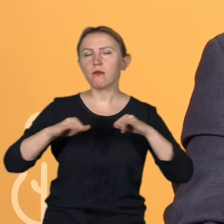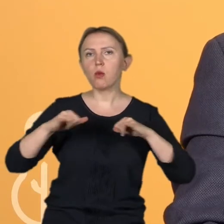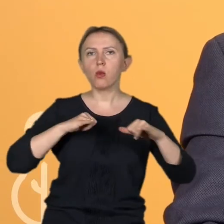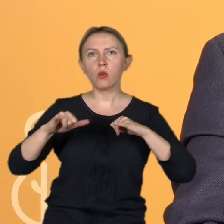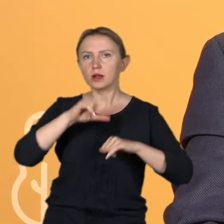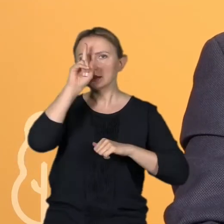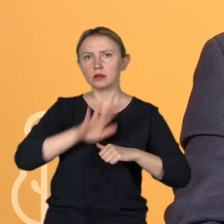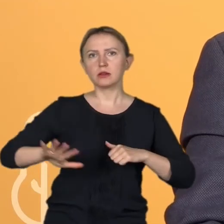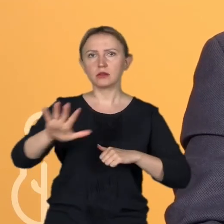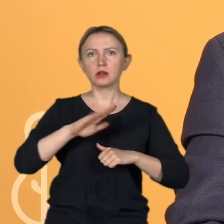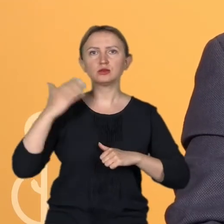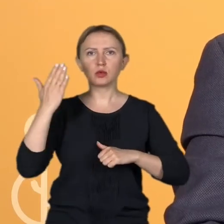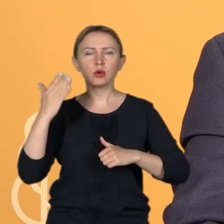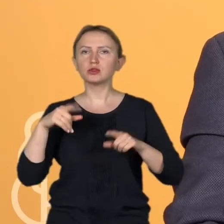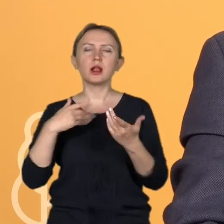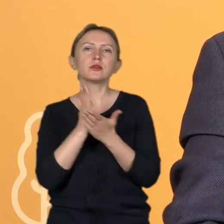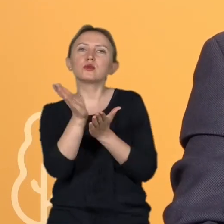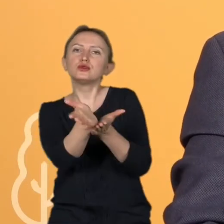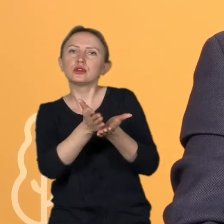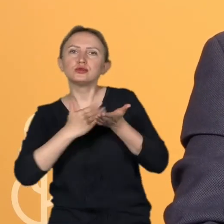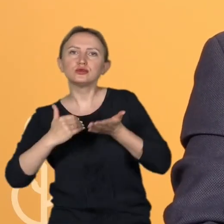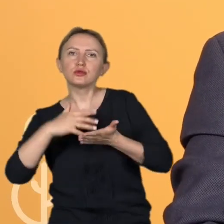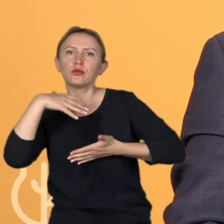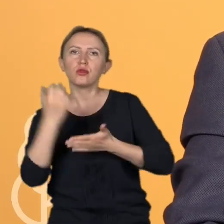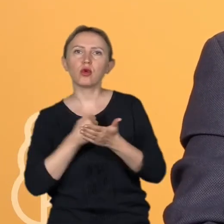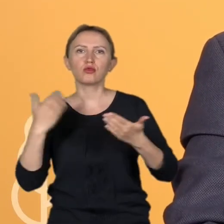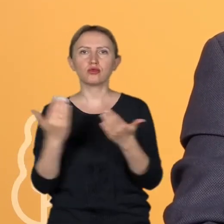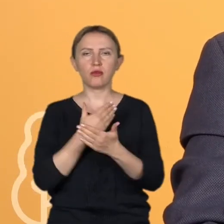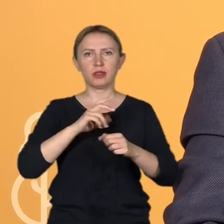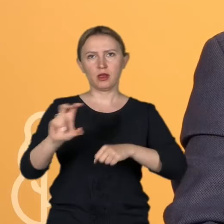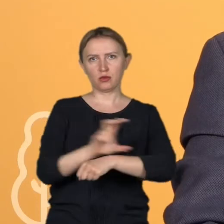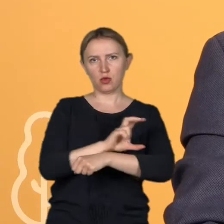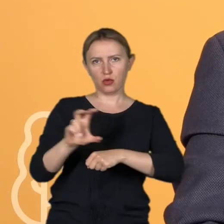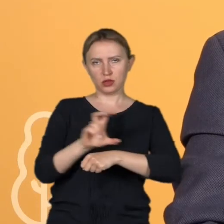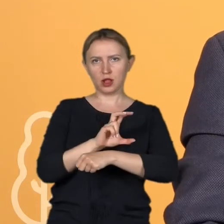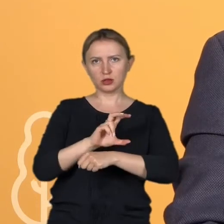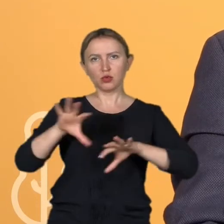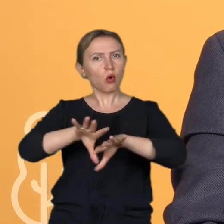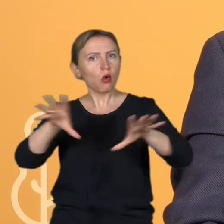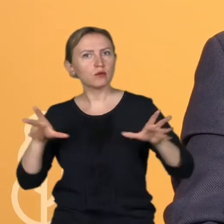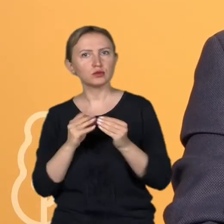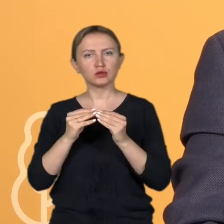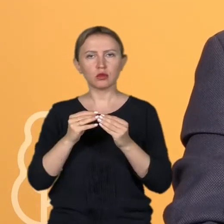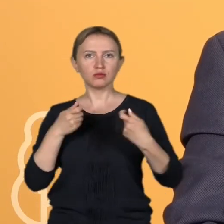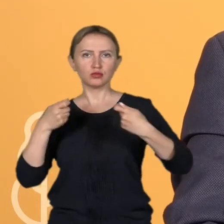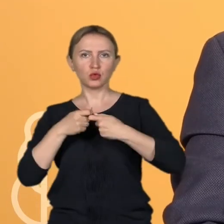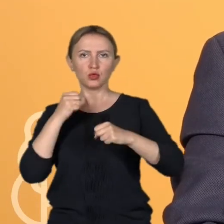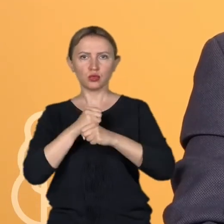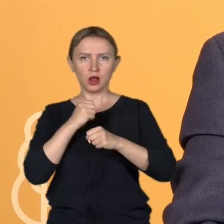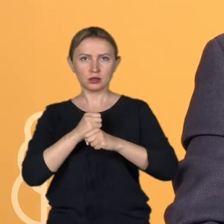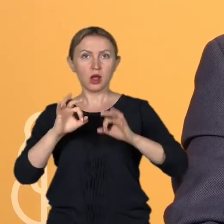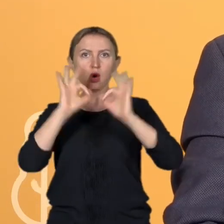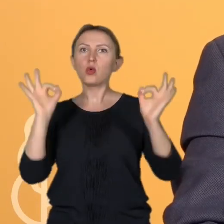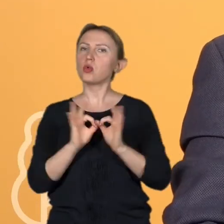być prywatyzowana częściowo, wykorzystując nowoczesne technologie do tego, żeby to wszystko koordynować. W ogóle się mówi o